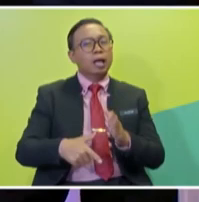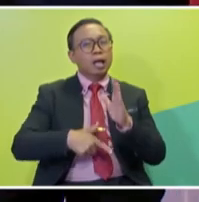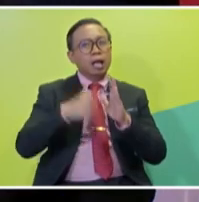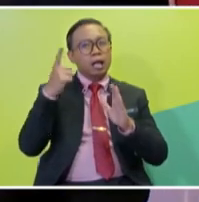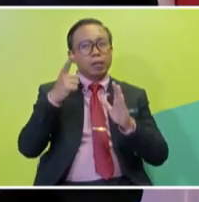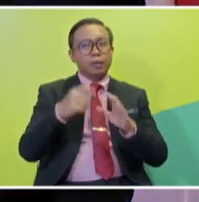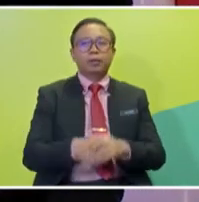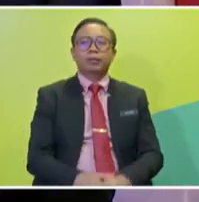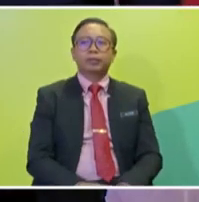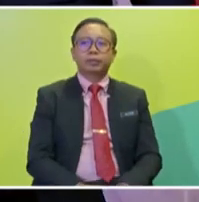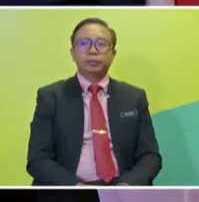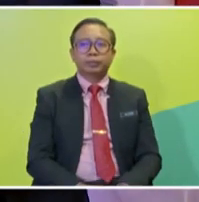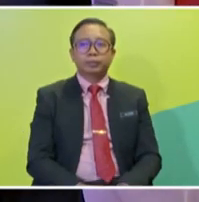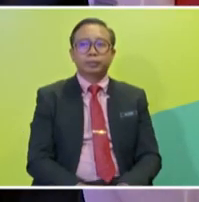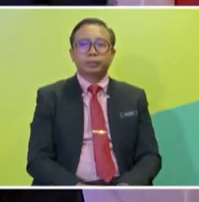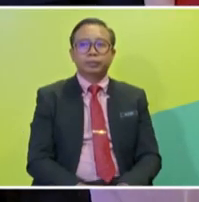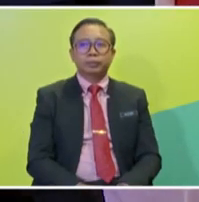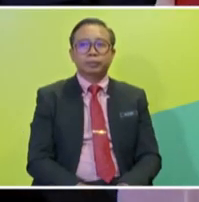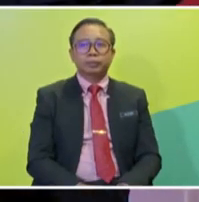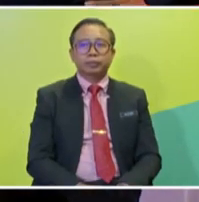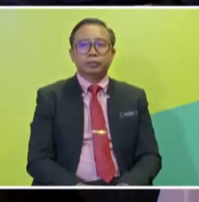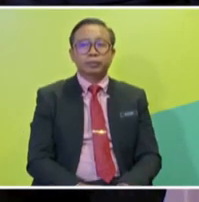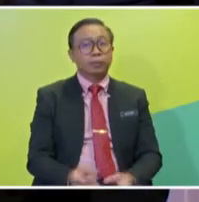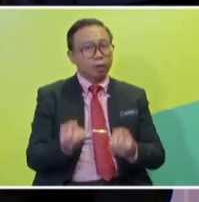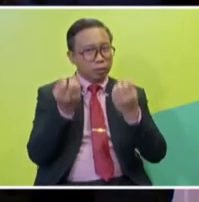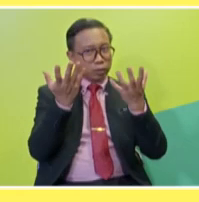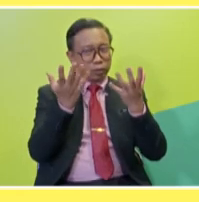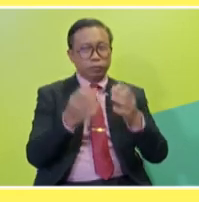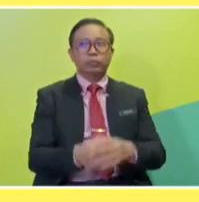terperinci ini banyak